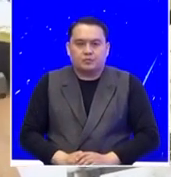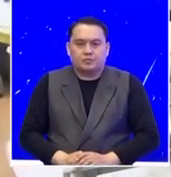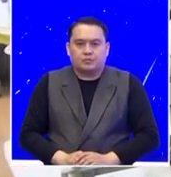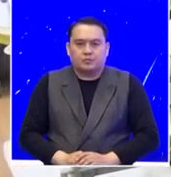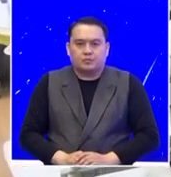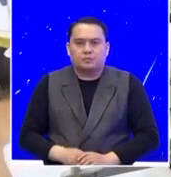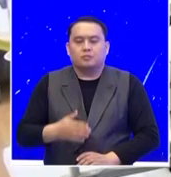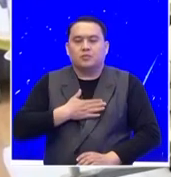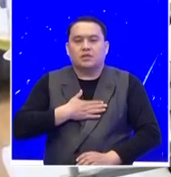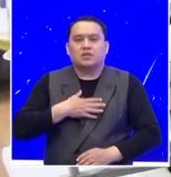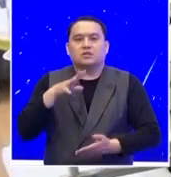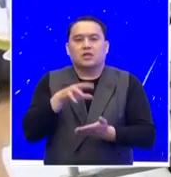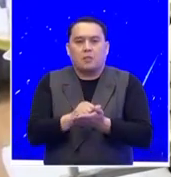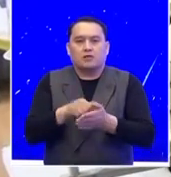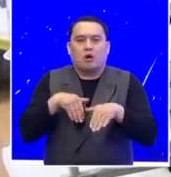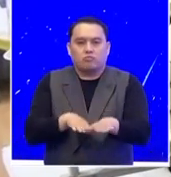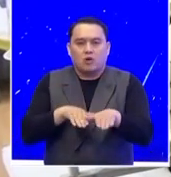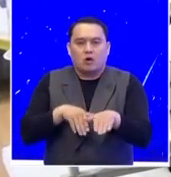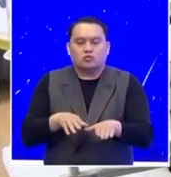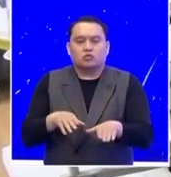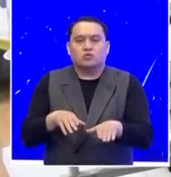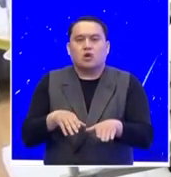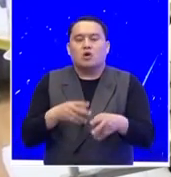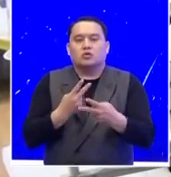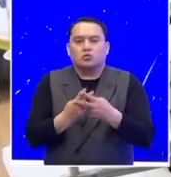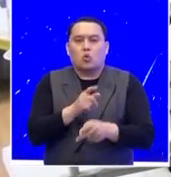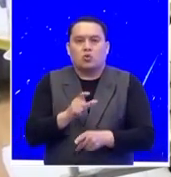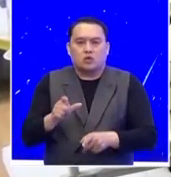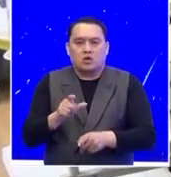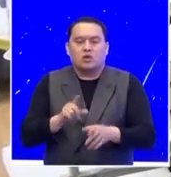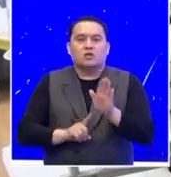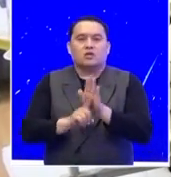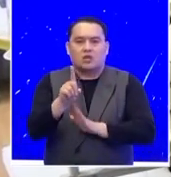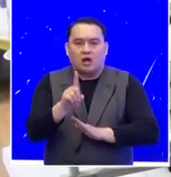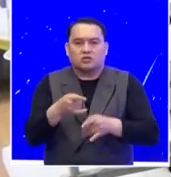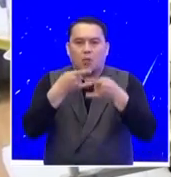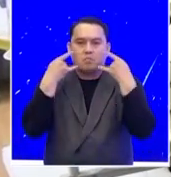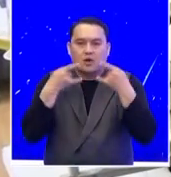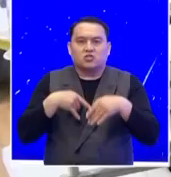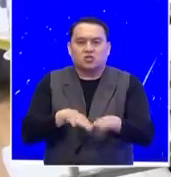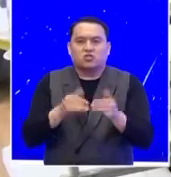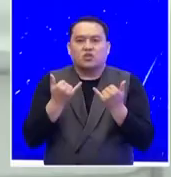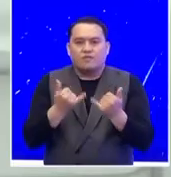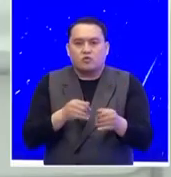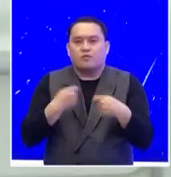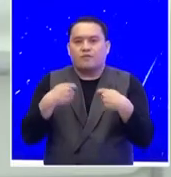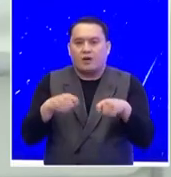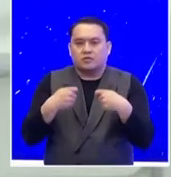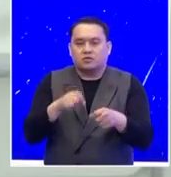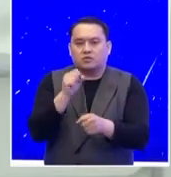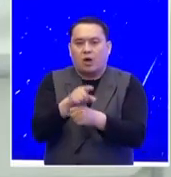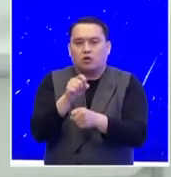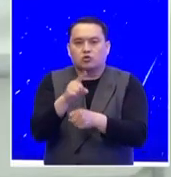Мы занимаемся пошивом одежды для заключенных, но как началась эпидемия коронавируса, принялись за маски. На сегодня уже реализовали заказ